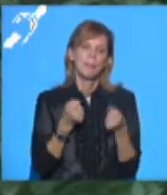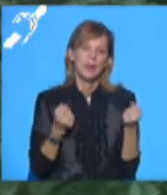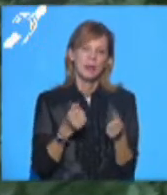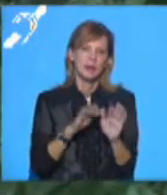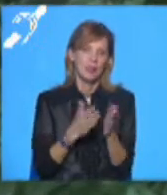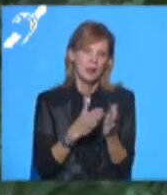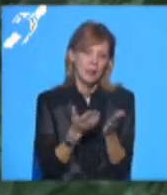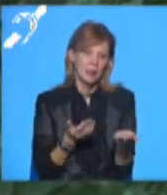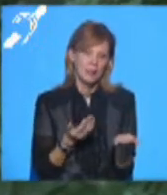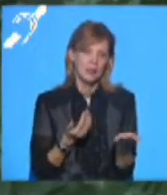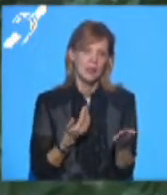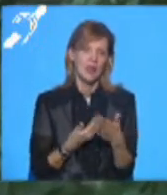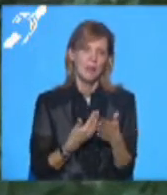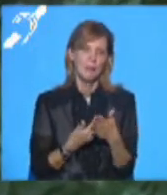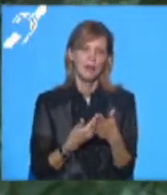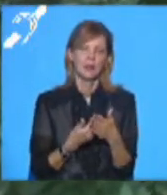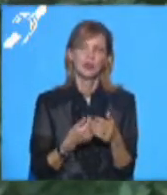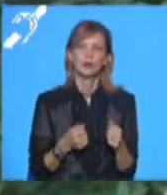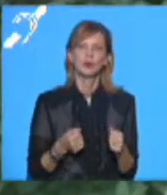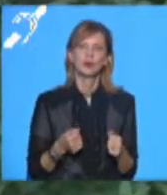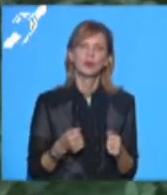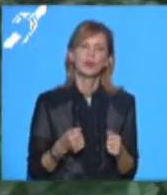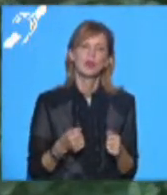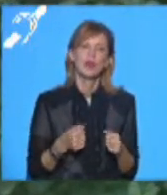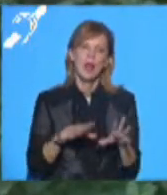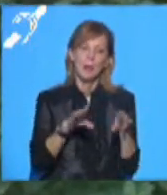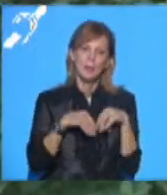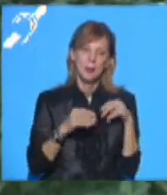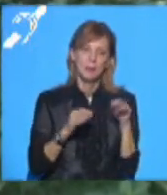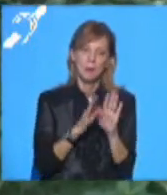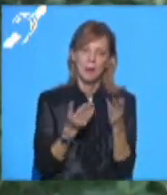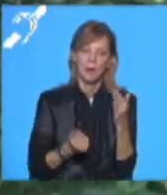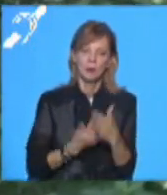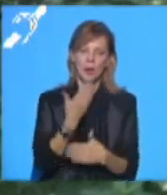fi aduse manuale noi și